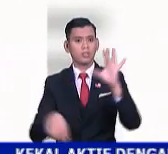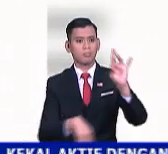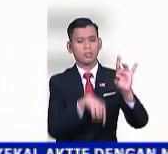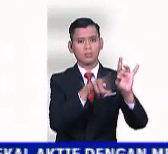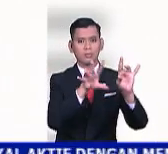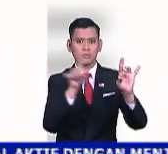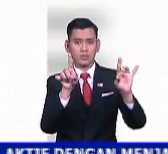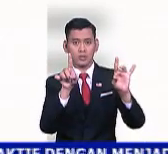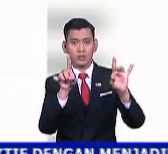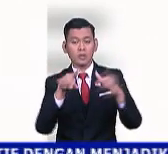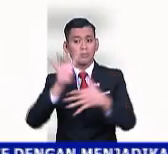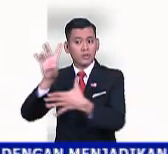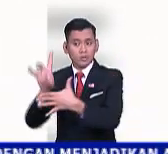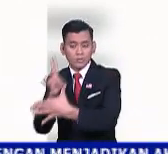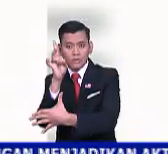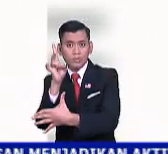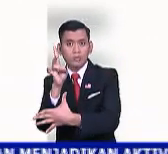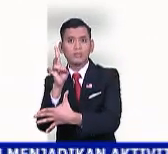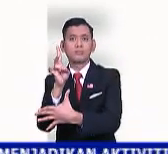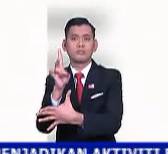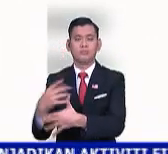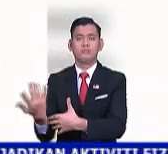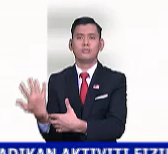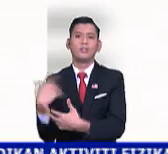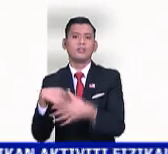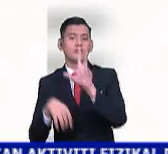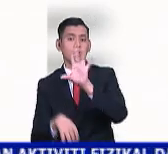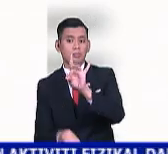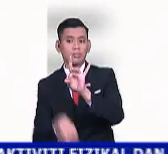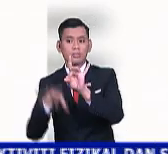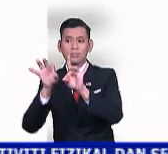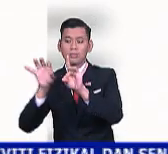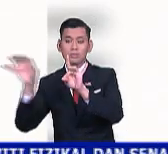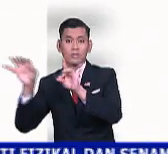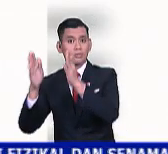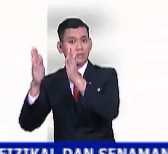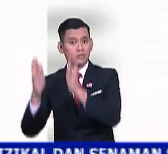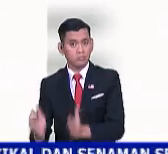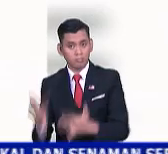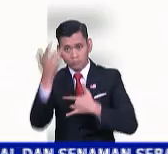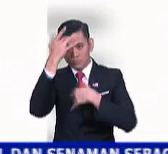kes dan Jun 2021 sebanyak 899 kes.